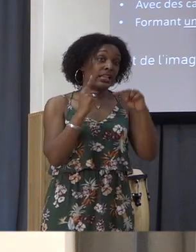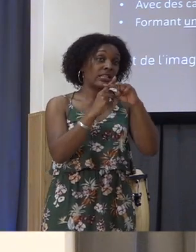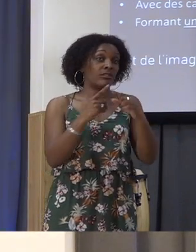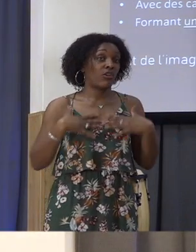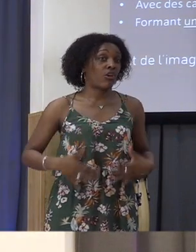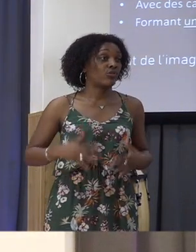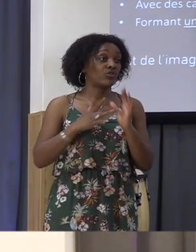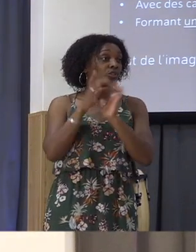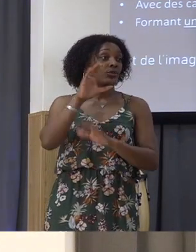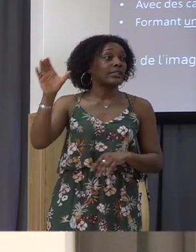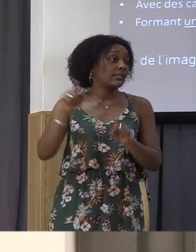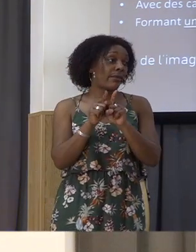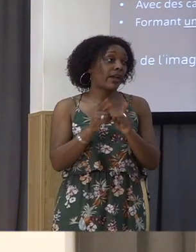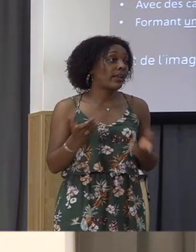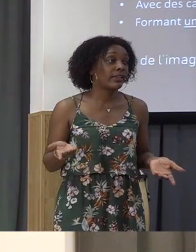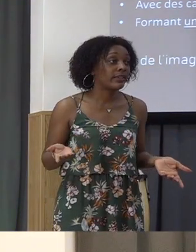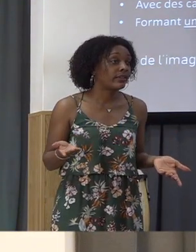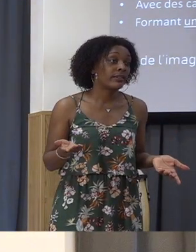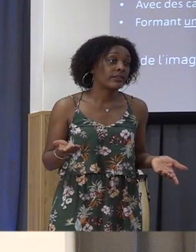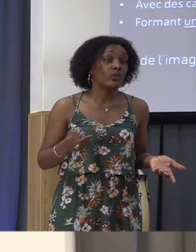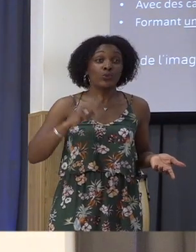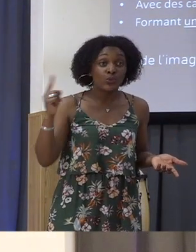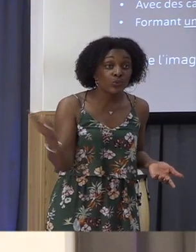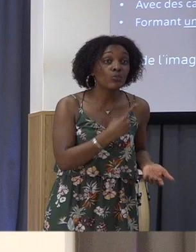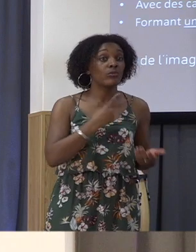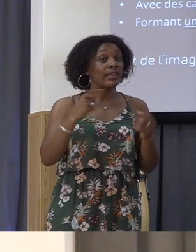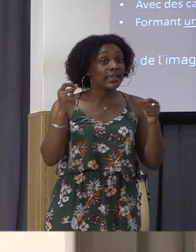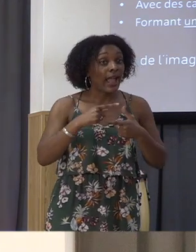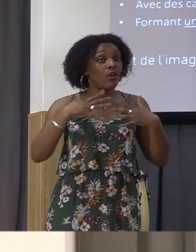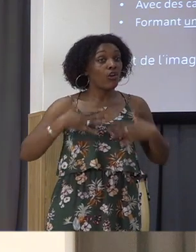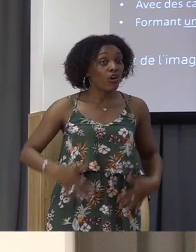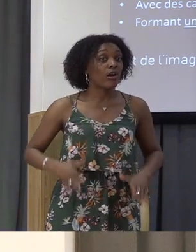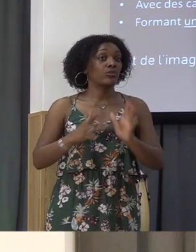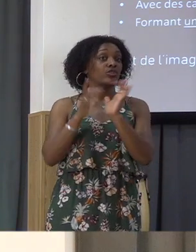particulier. Nous sommes le corps de Christ.